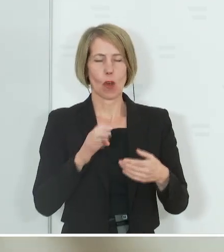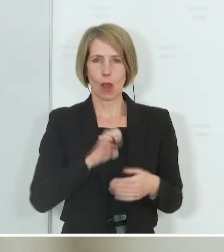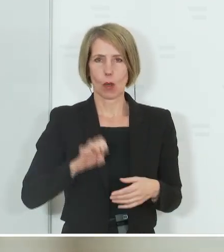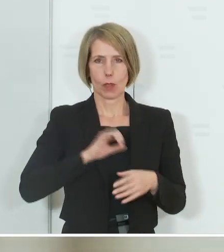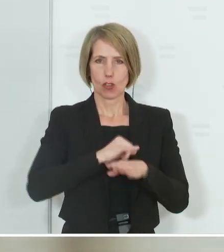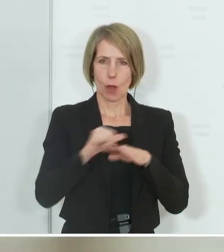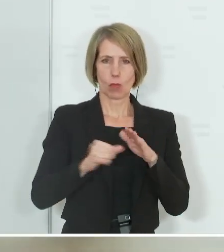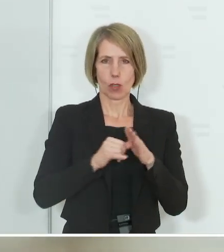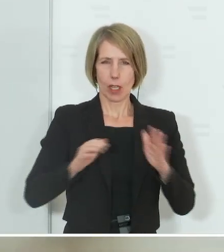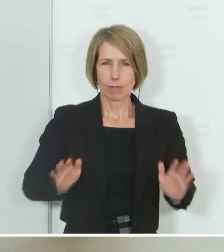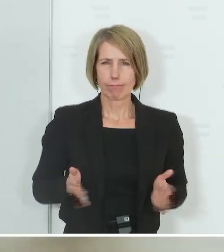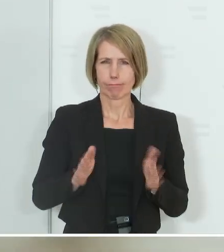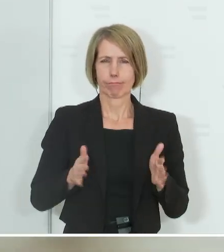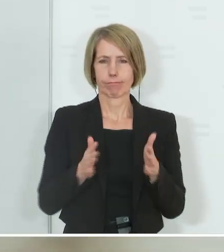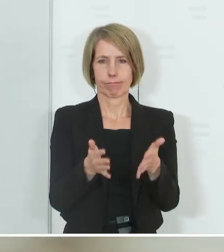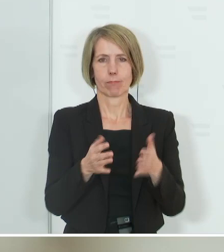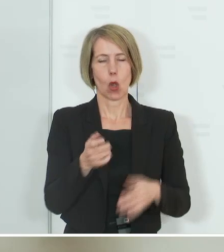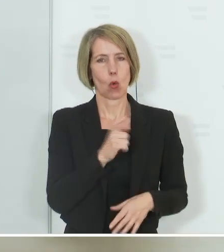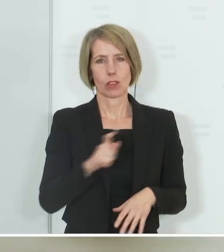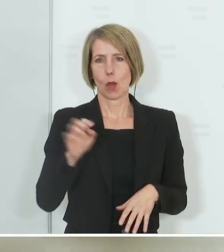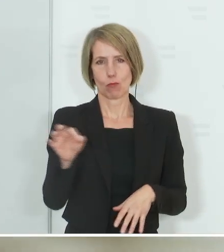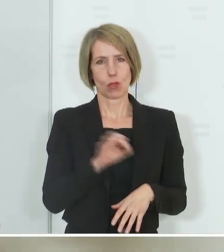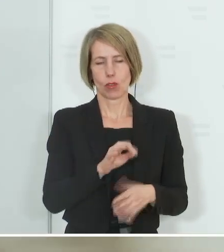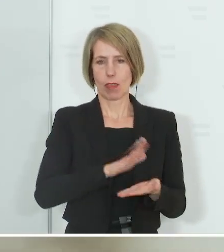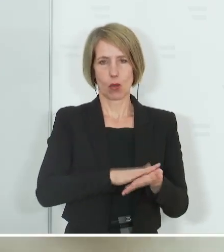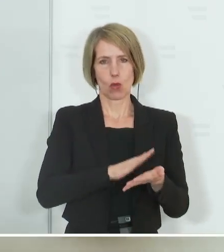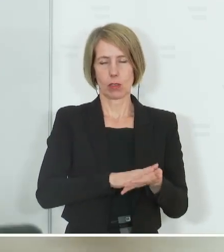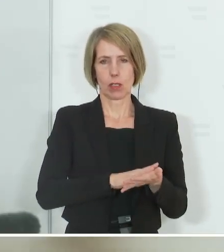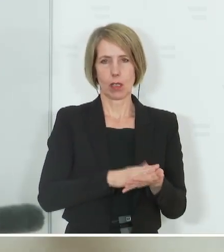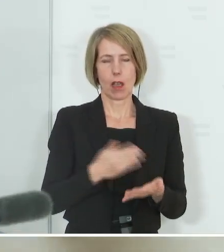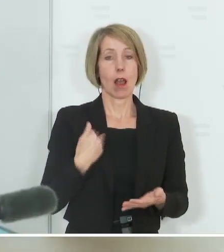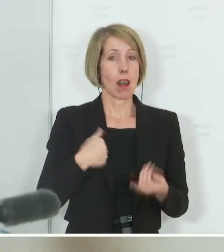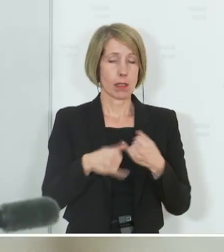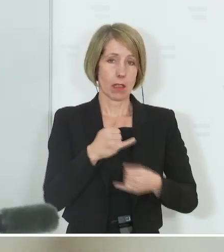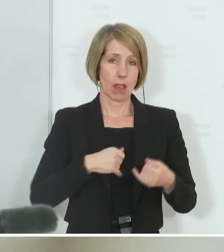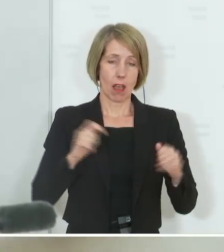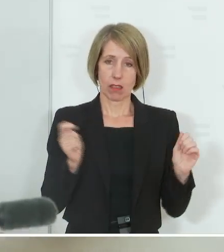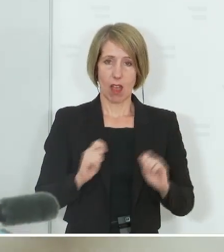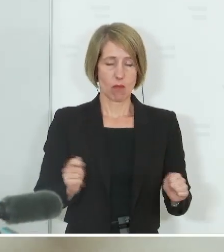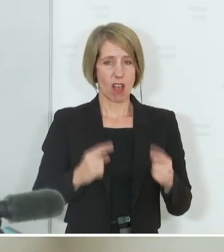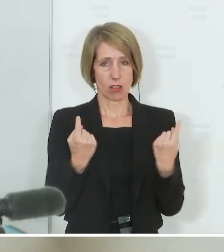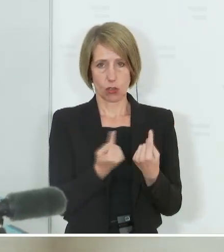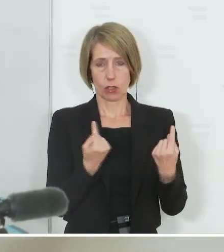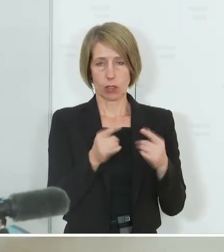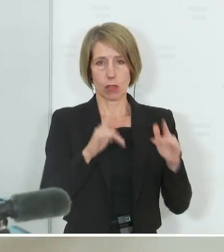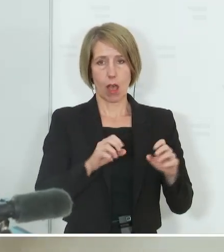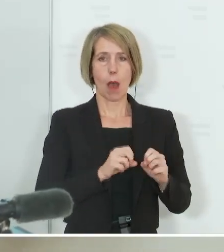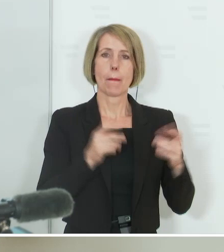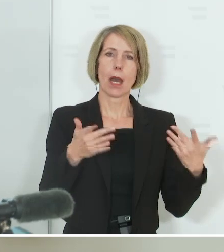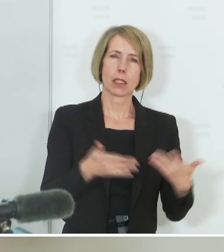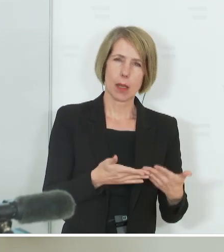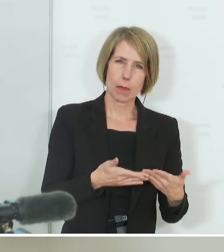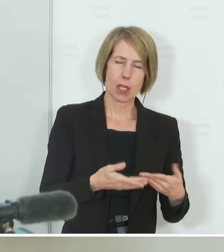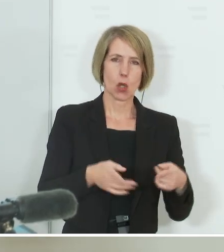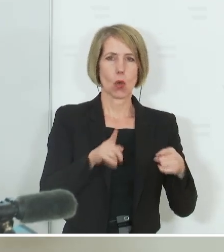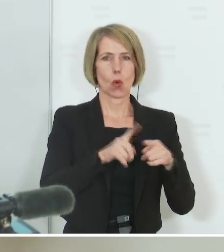Projekt, das nach wie vor hundertprozentig gültig ist. Wir haben in den letzten Jahren dramatische Situationen gehabt, wie die Pandemie und jetzt leider Gottes einen Krieg in